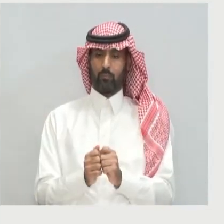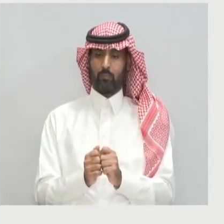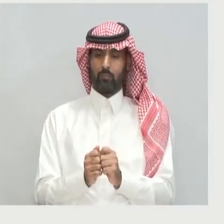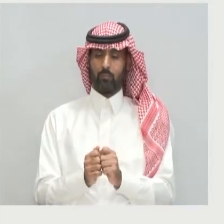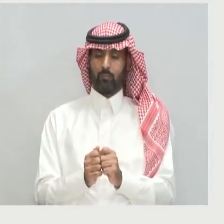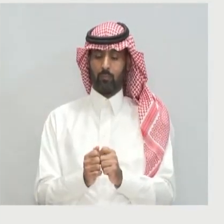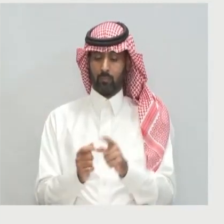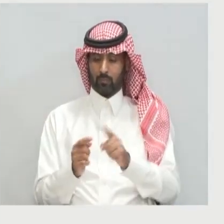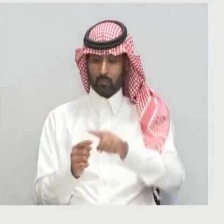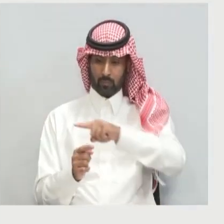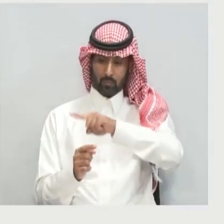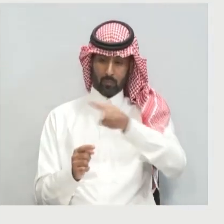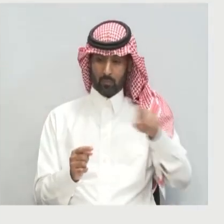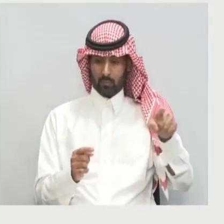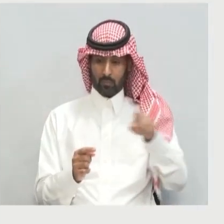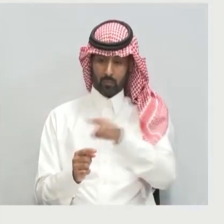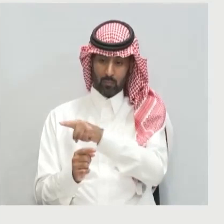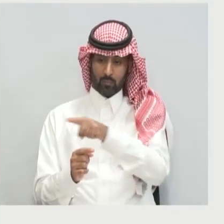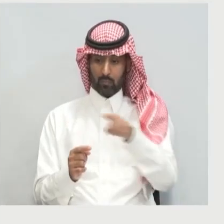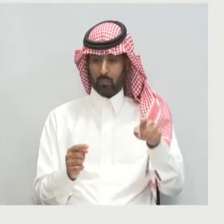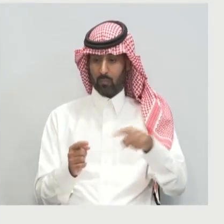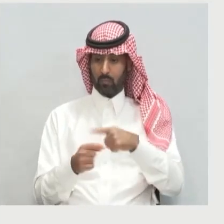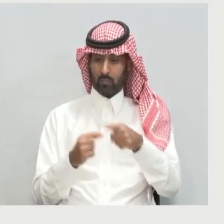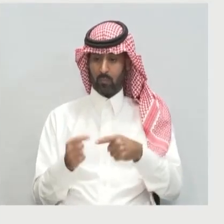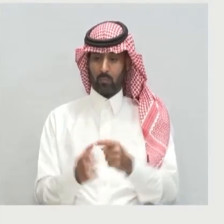دائره من نقطه الى نقطه بشكل